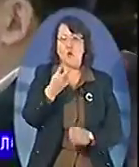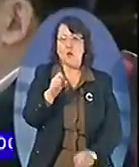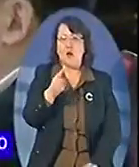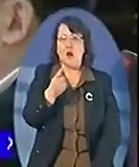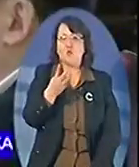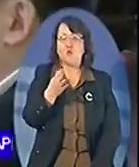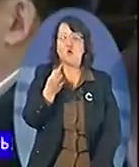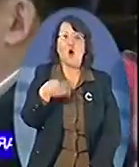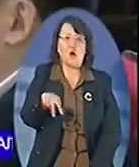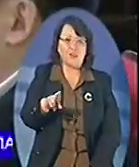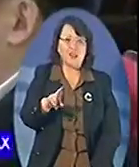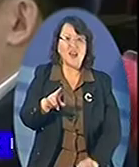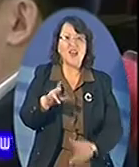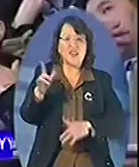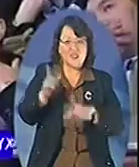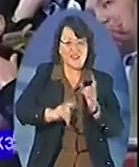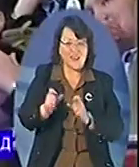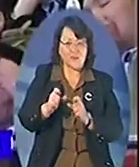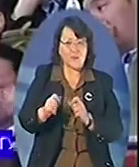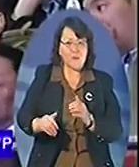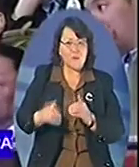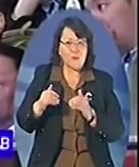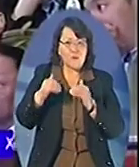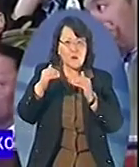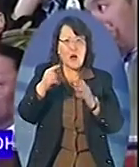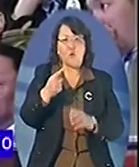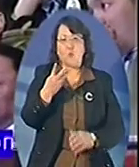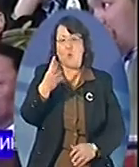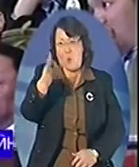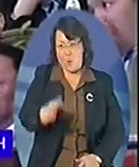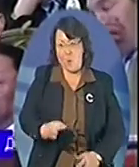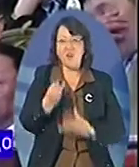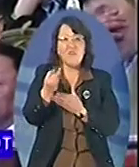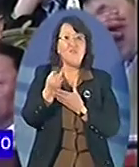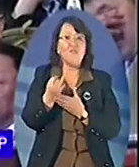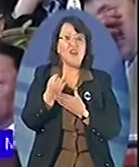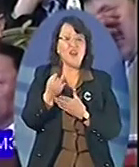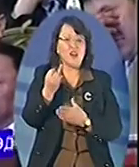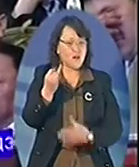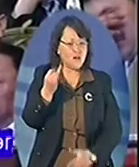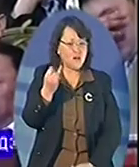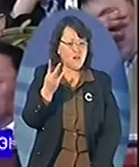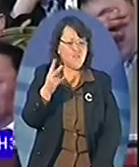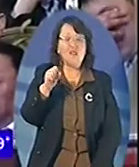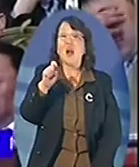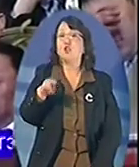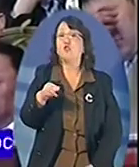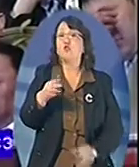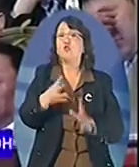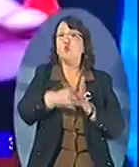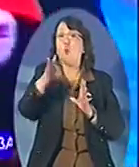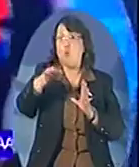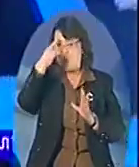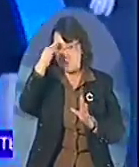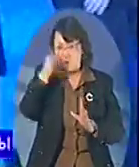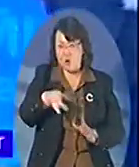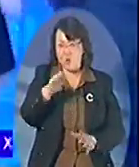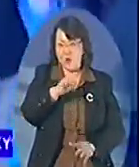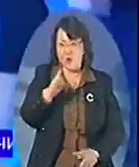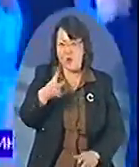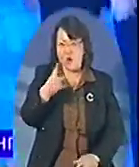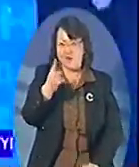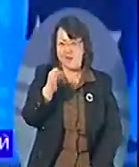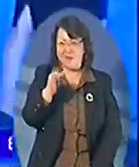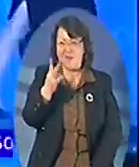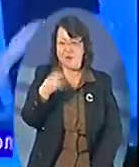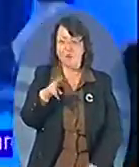оны төгсгөлд эдийн засгийн өсөлтийг 14% байхаар, инфляцийг 9%, дотоодын нийт бүтээгдэхүүнийг 21 их 80 төгрөгт хүрсэн